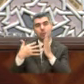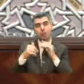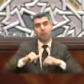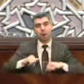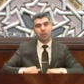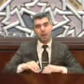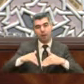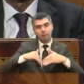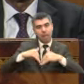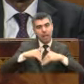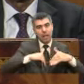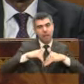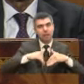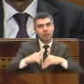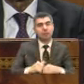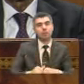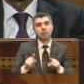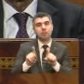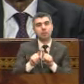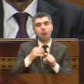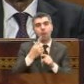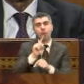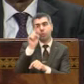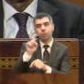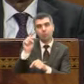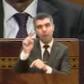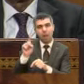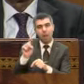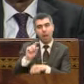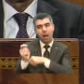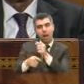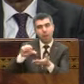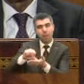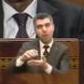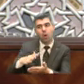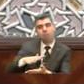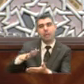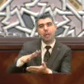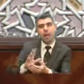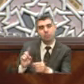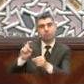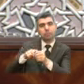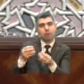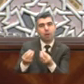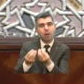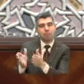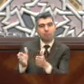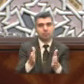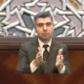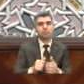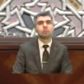بالمسالك الطرقية الرابطة بين الجماعات القروية والمدن بالمغرب. شكرا. كلمة لكم سيد الوزير